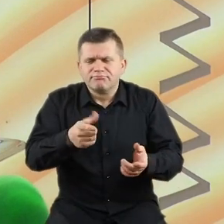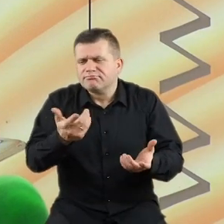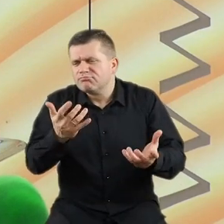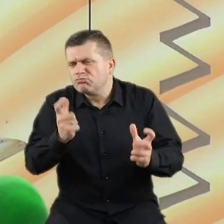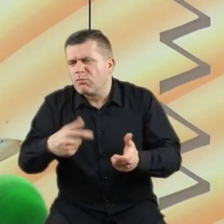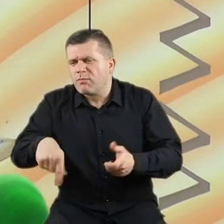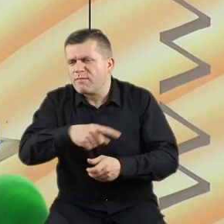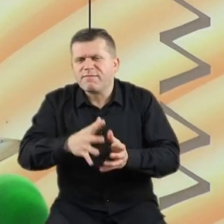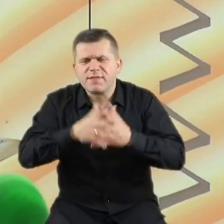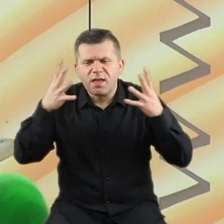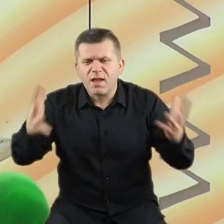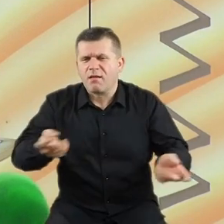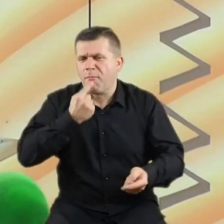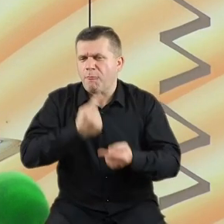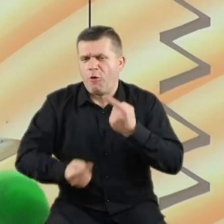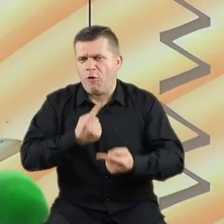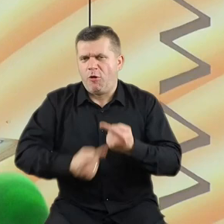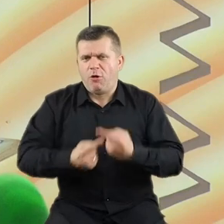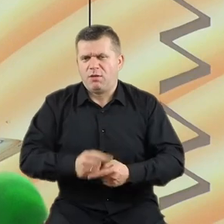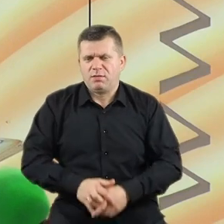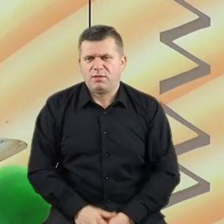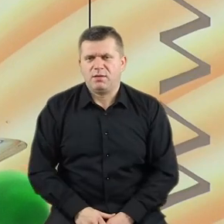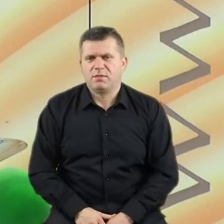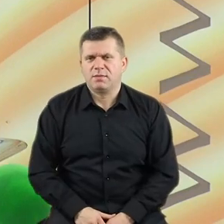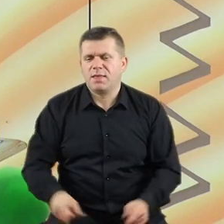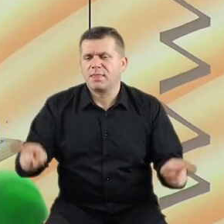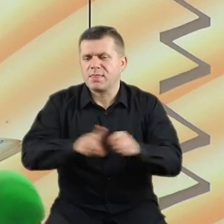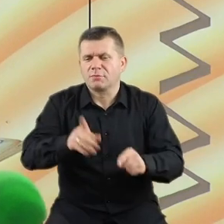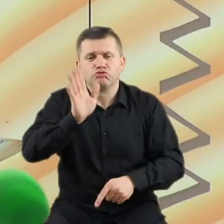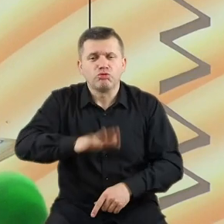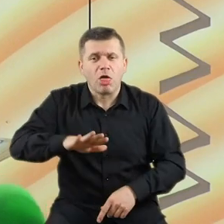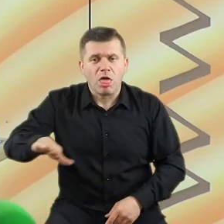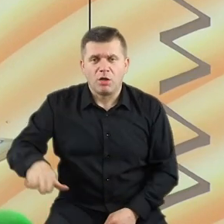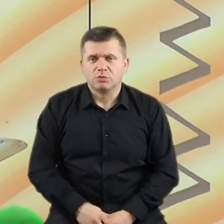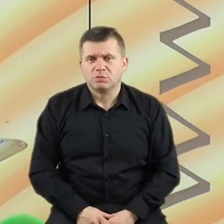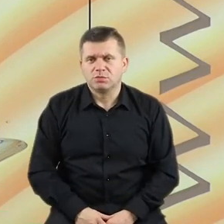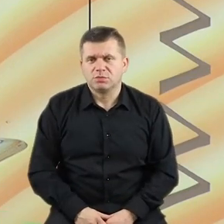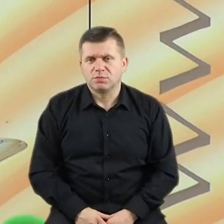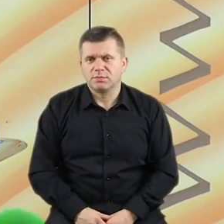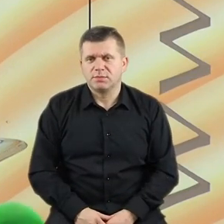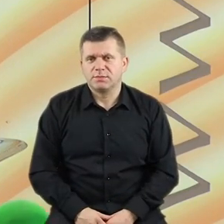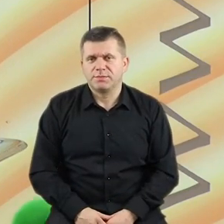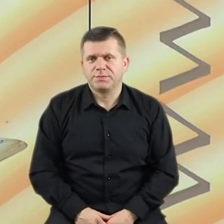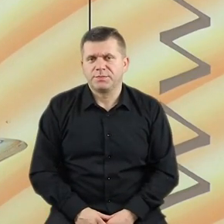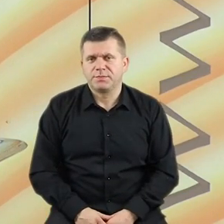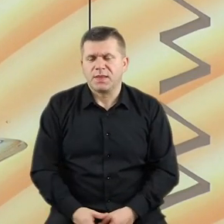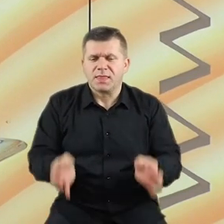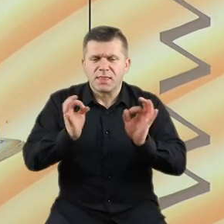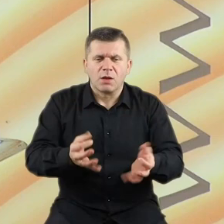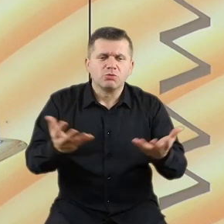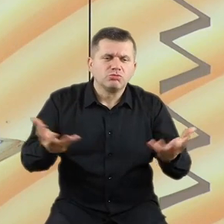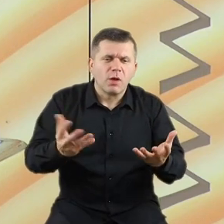machinie tej wielkiej polityki. I tak samo dzieci, które teraz gdzieś w